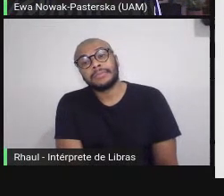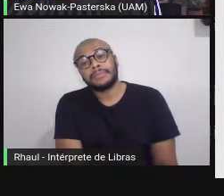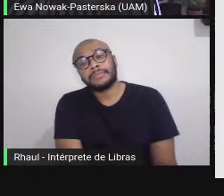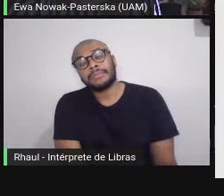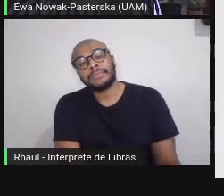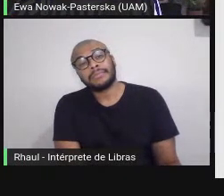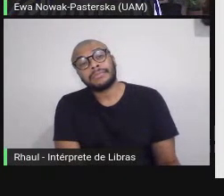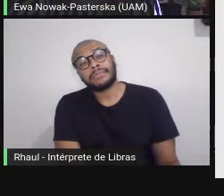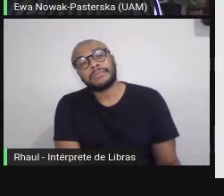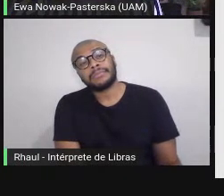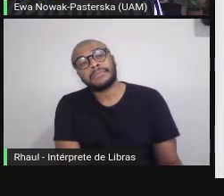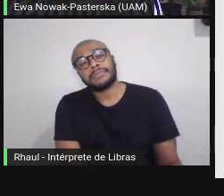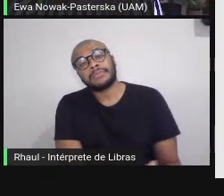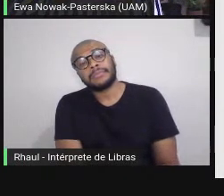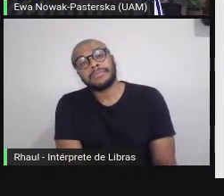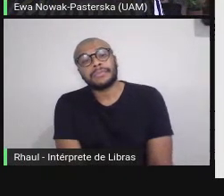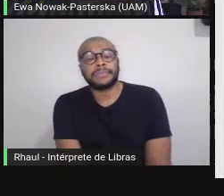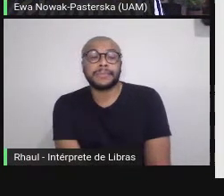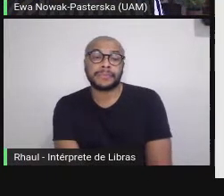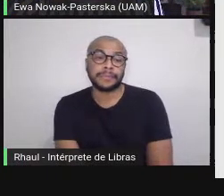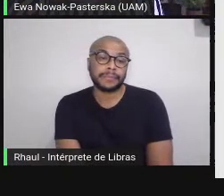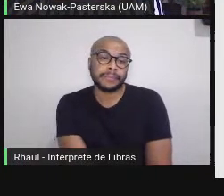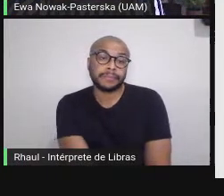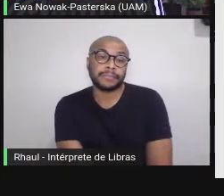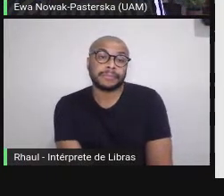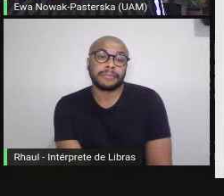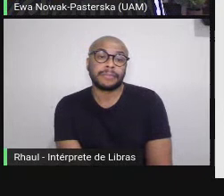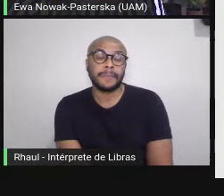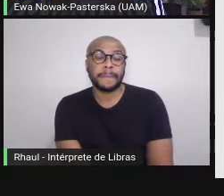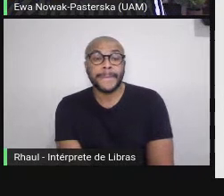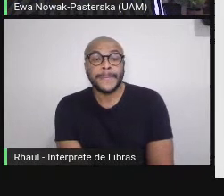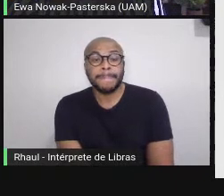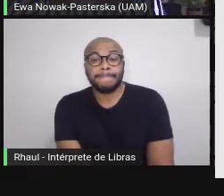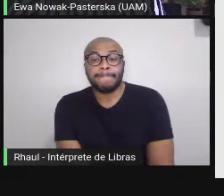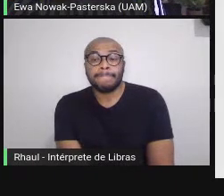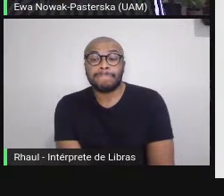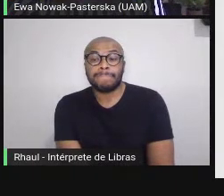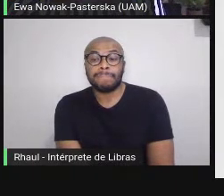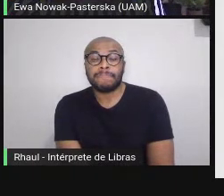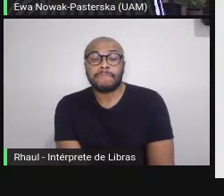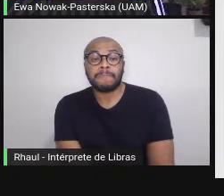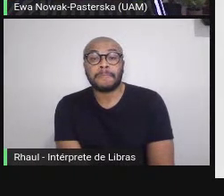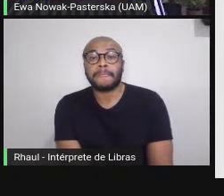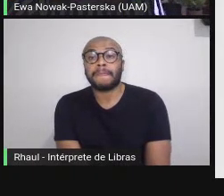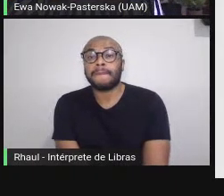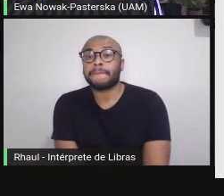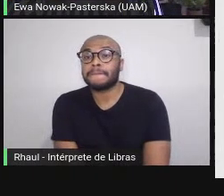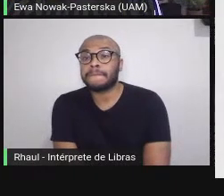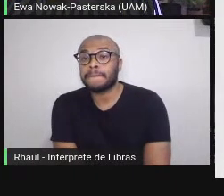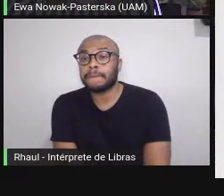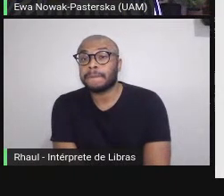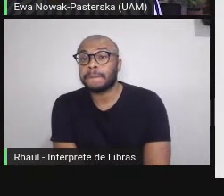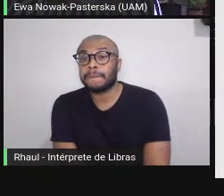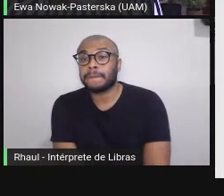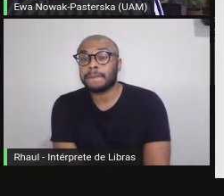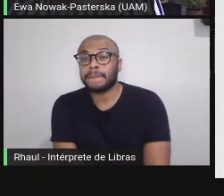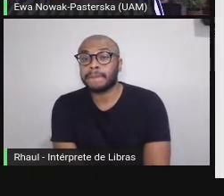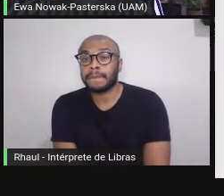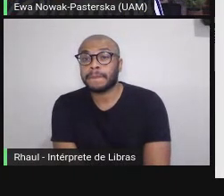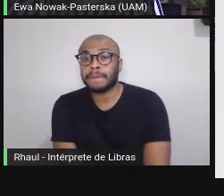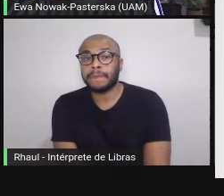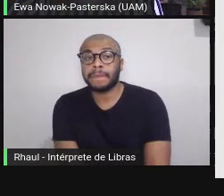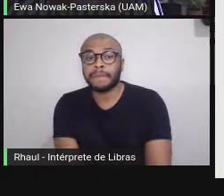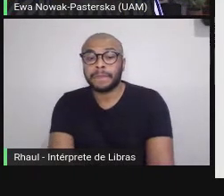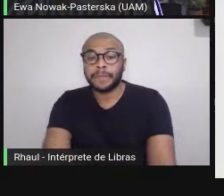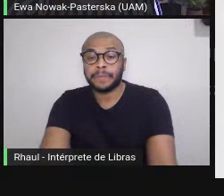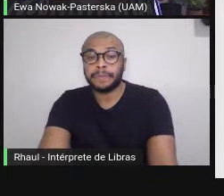mówić, milczał, noga, trudno tutaj powiedzieć, ale może charakterystycznym elementem